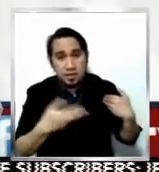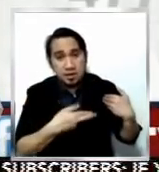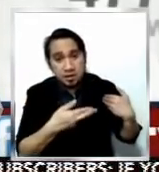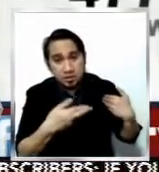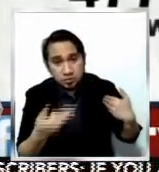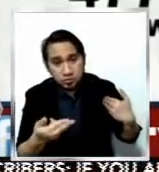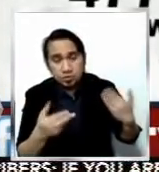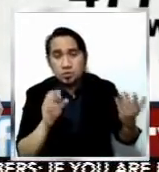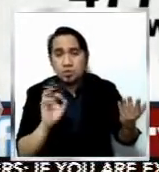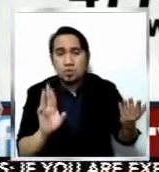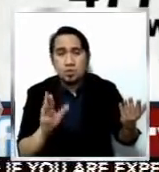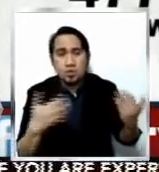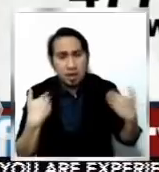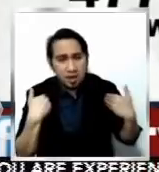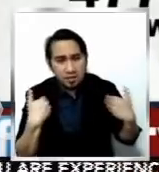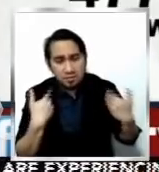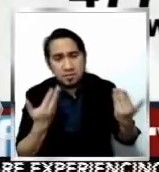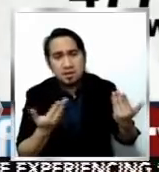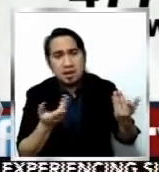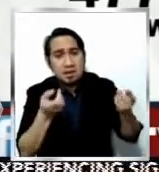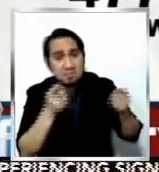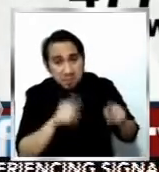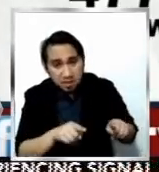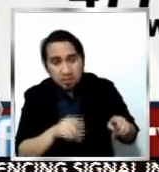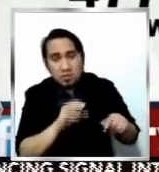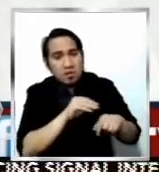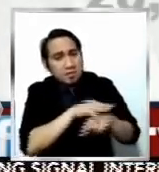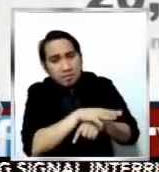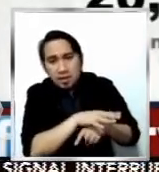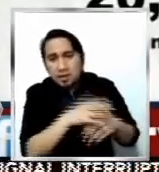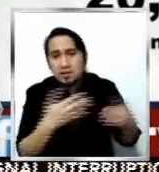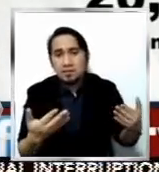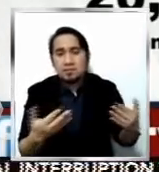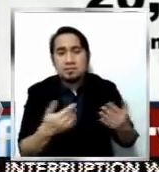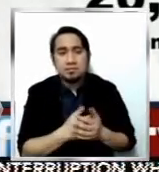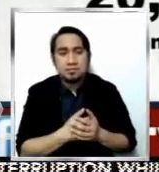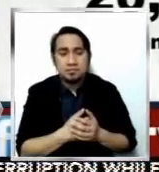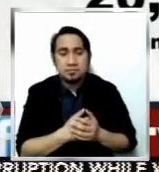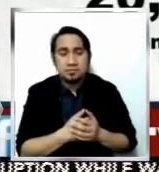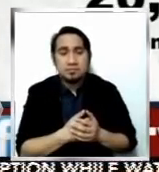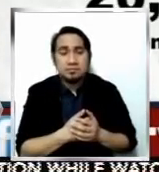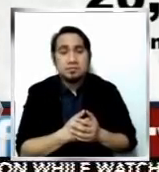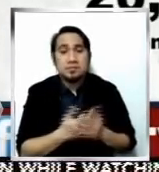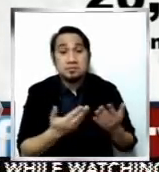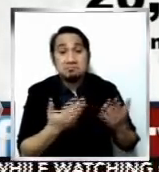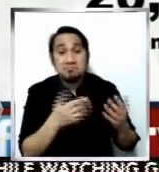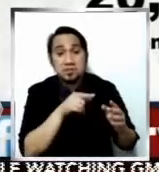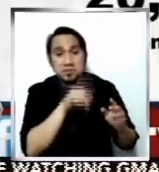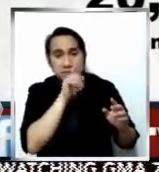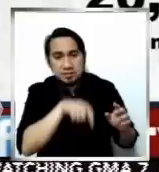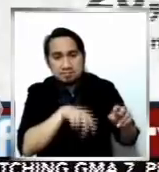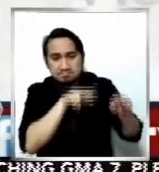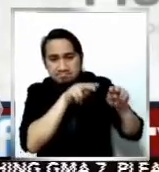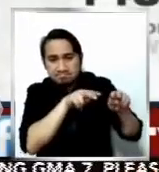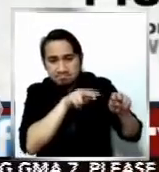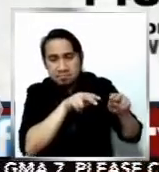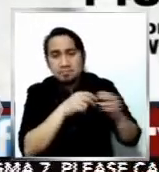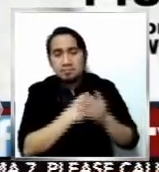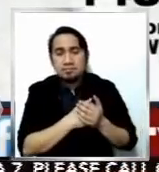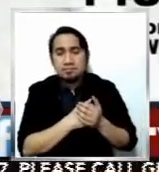bang kakaiba na reaksyon mula nung sila yung naturukan at kinakailangan